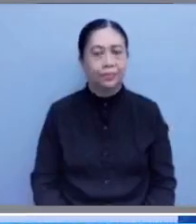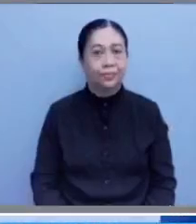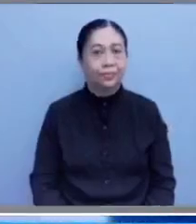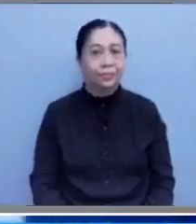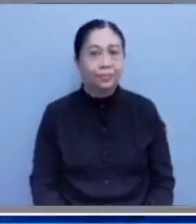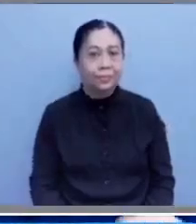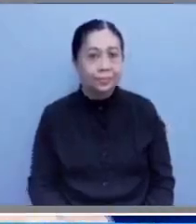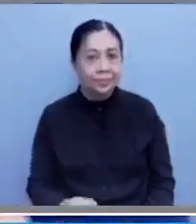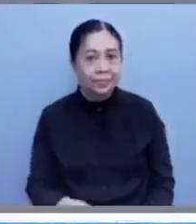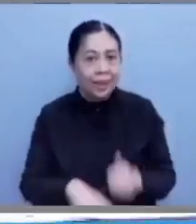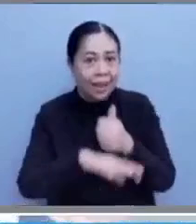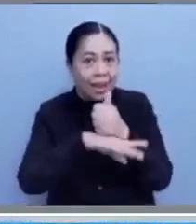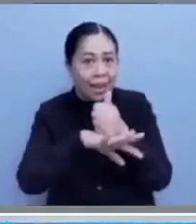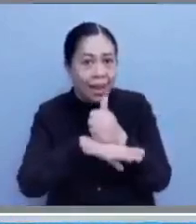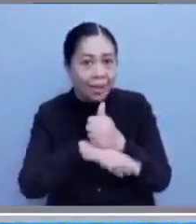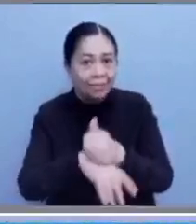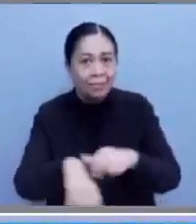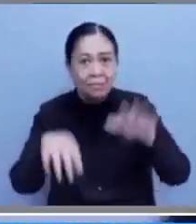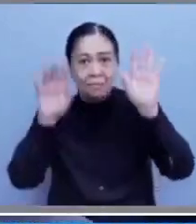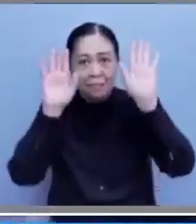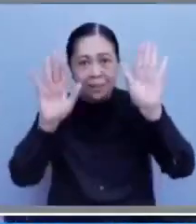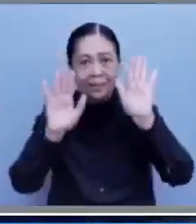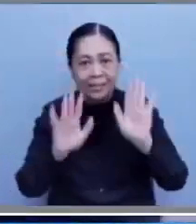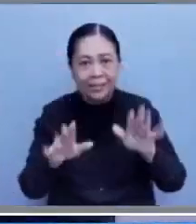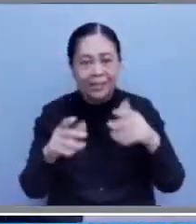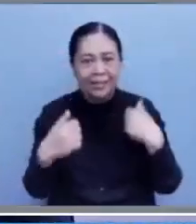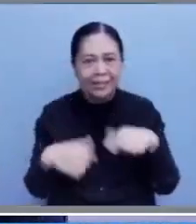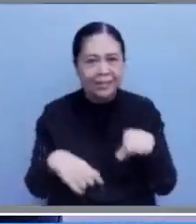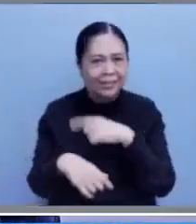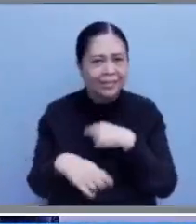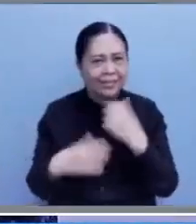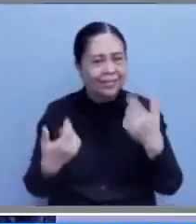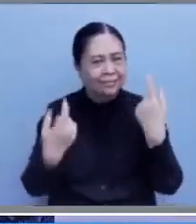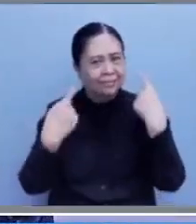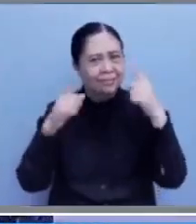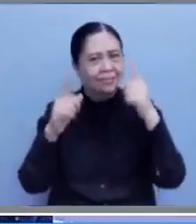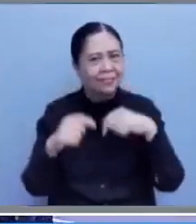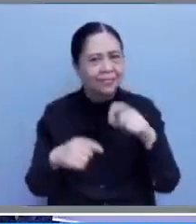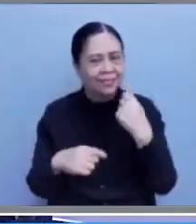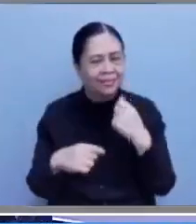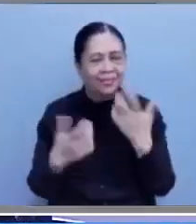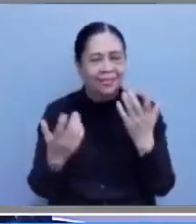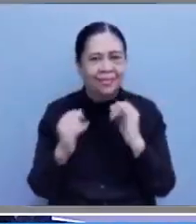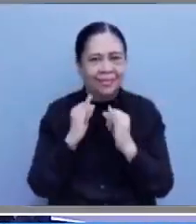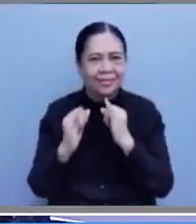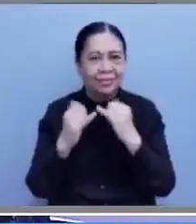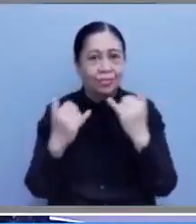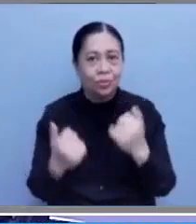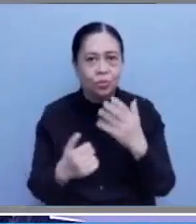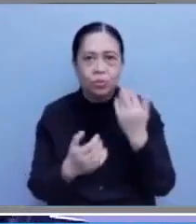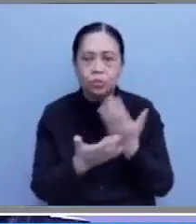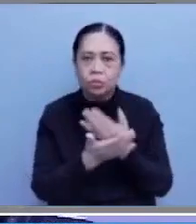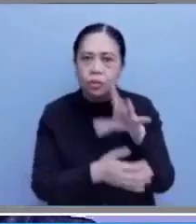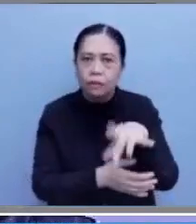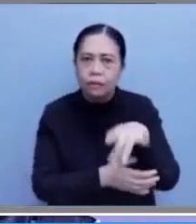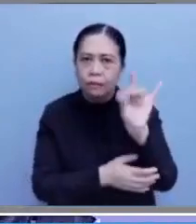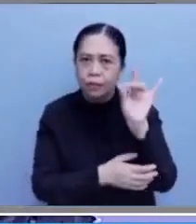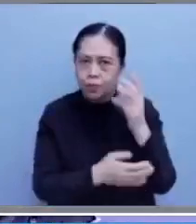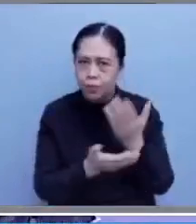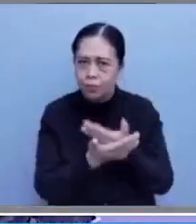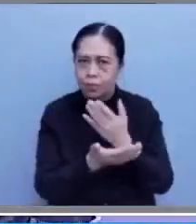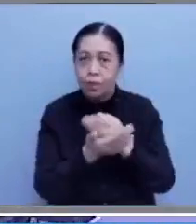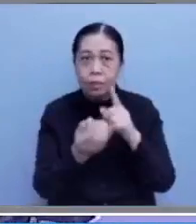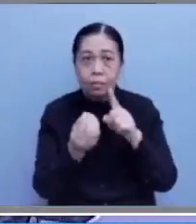amazing talaga ang bagong achievement ng ating kabalita guest today dahil sa kanyang latest discovery tungkol sa mga